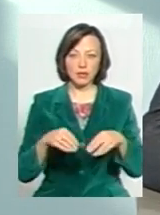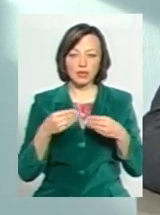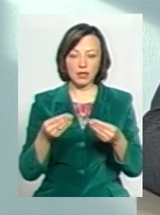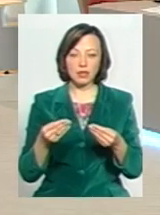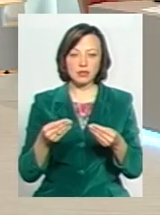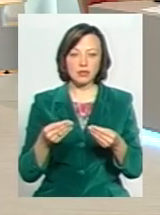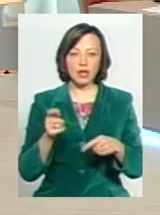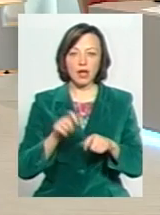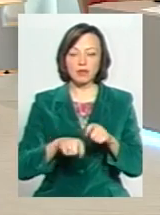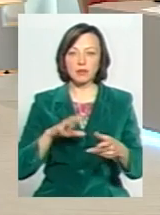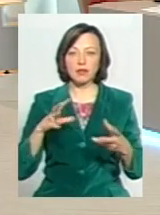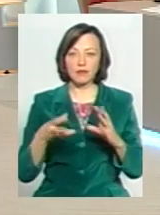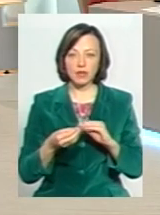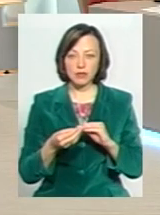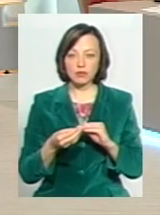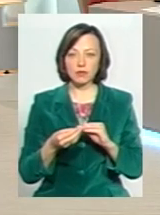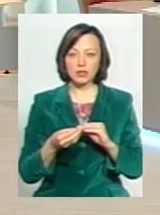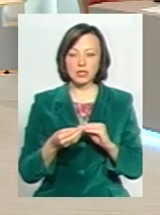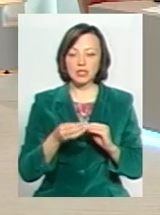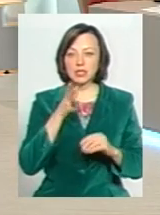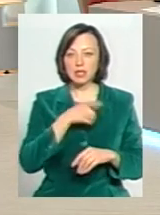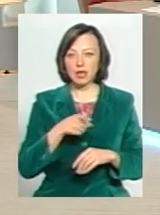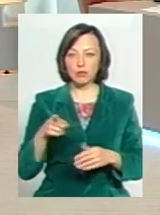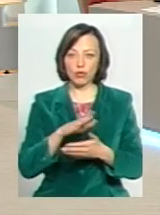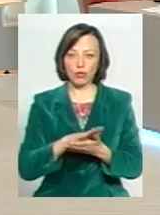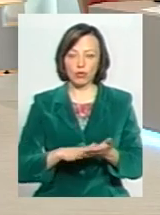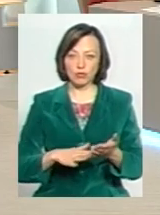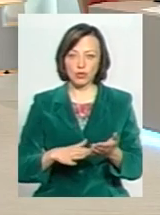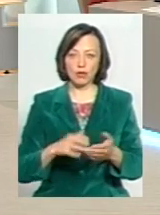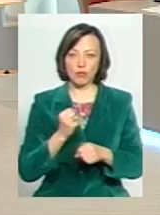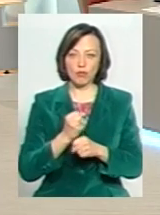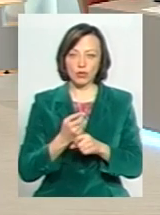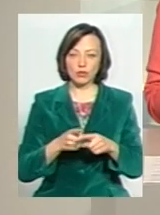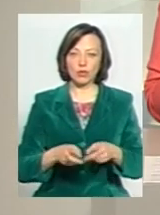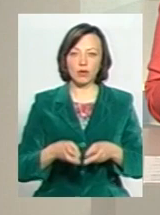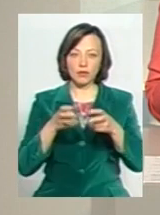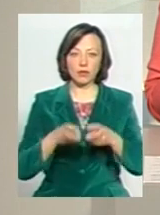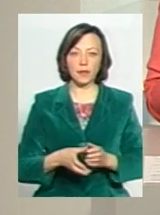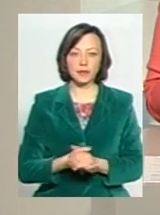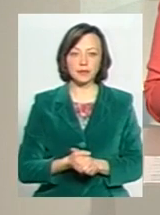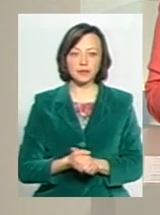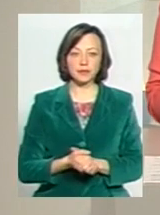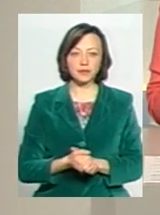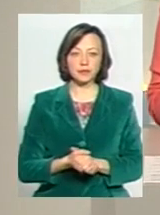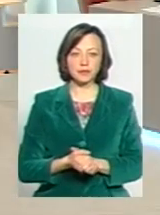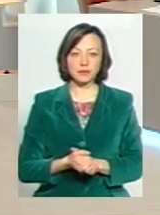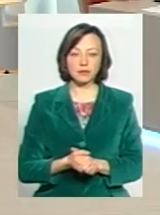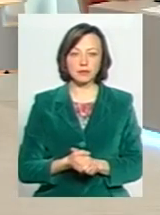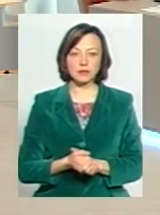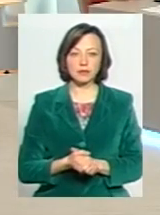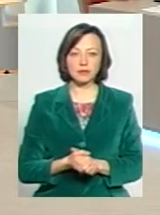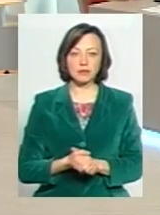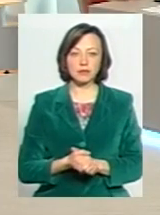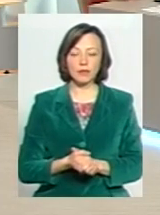вже експертний висновок з терміном продовження даного ліфта. Я вас зрозуміла. Скільки... Там ще проєктно, я доповню,